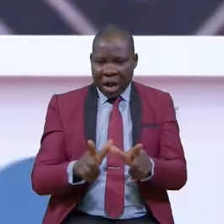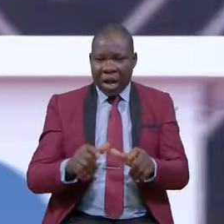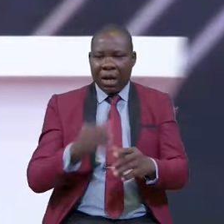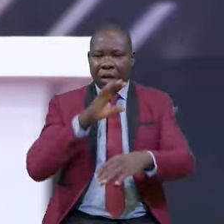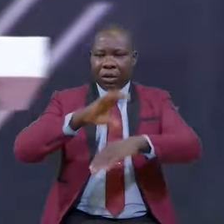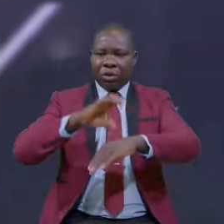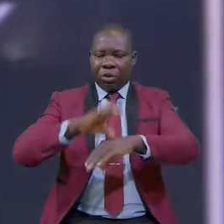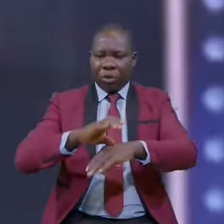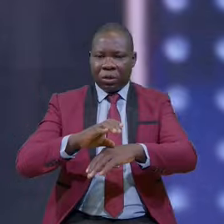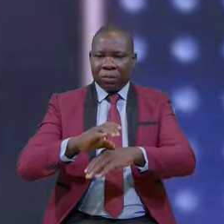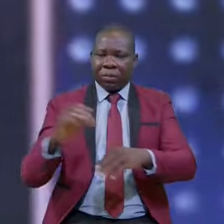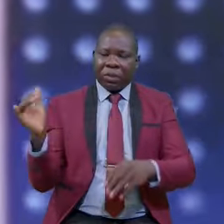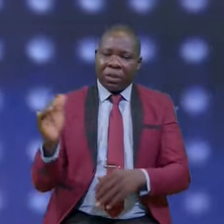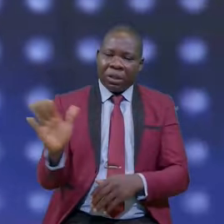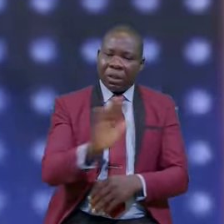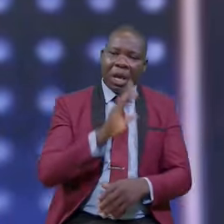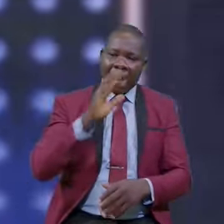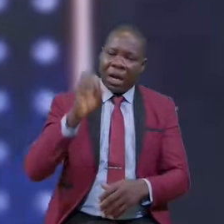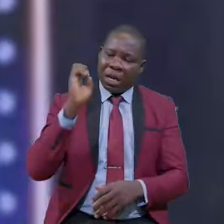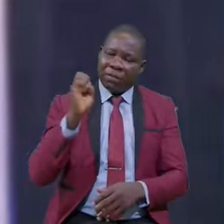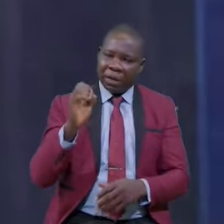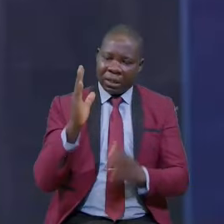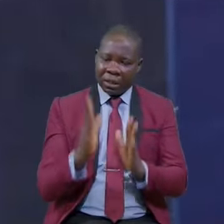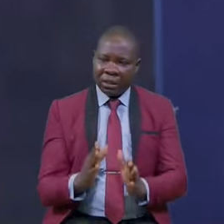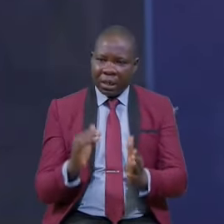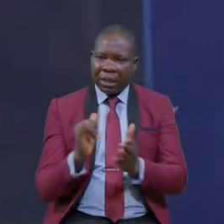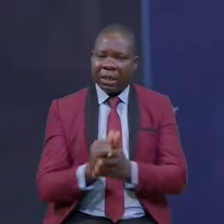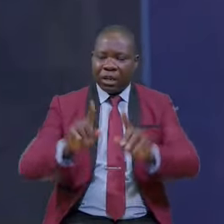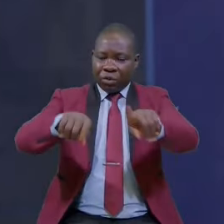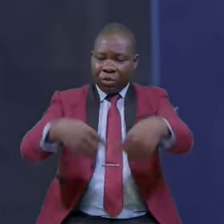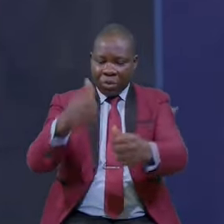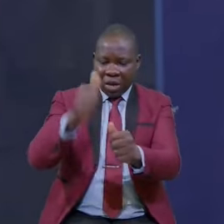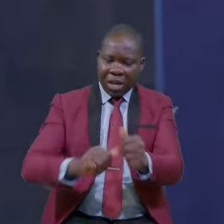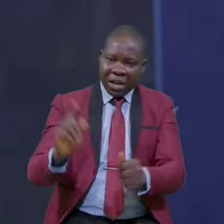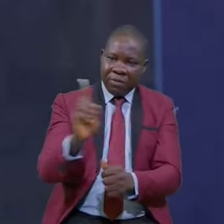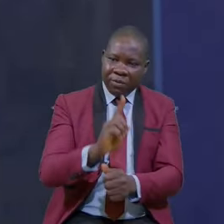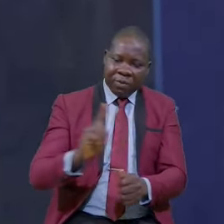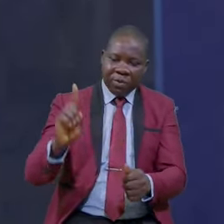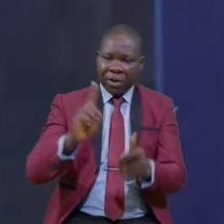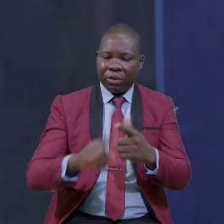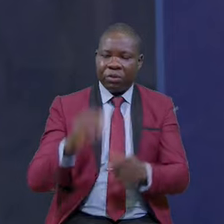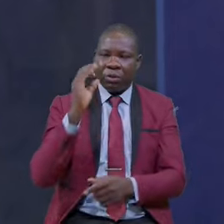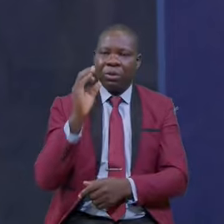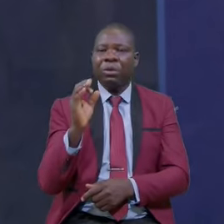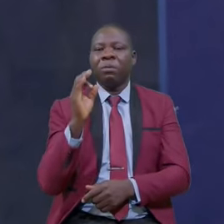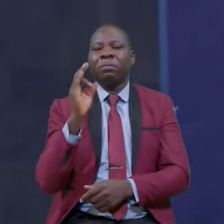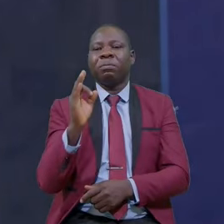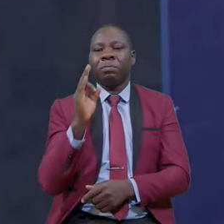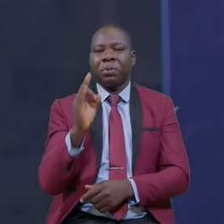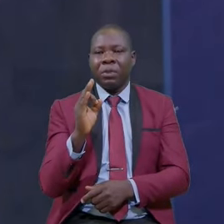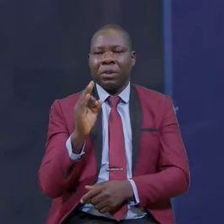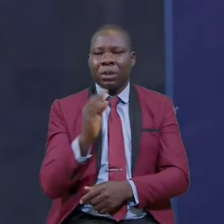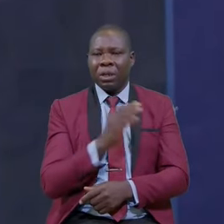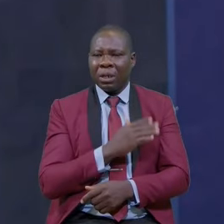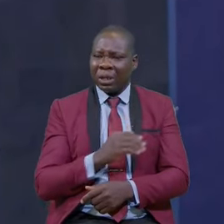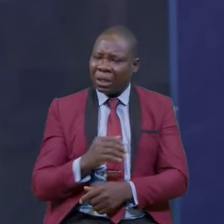assemblée locale. Un vrai évangéliste ne dit pas, maintenant viens, dis-moi ici.